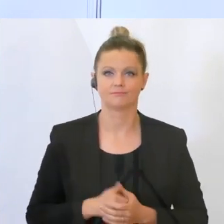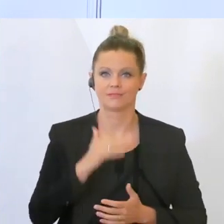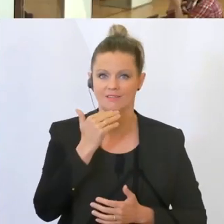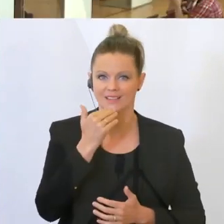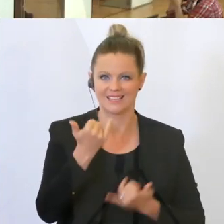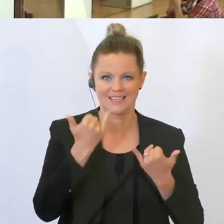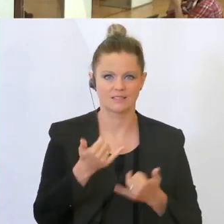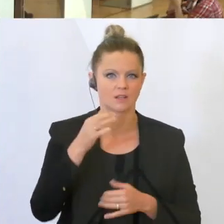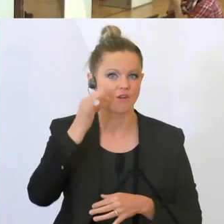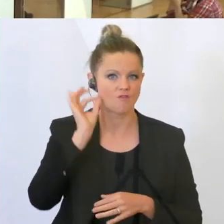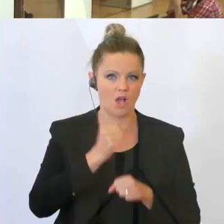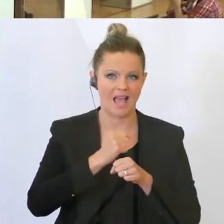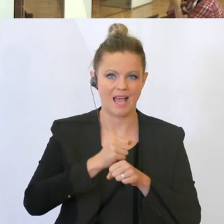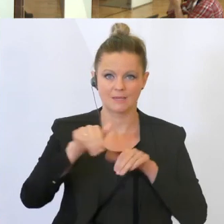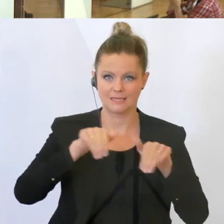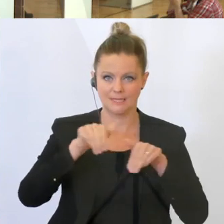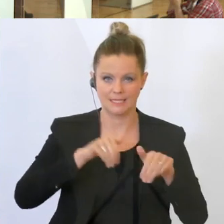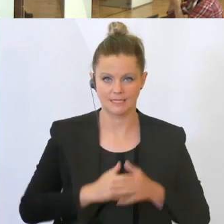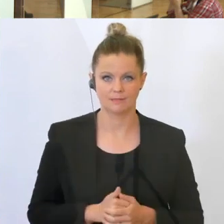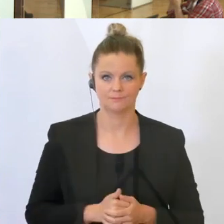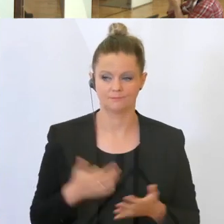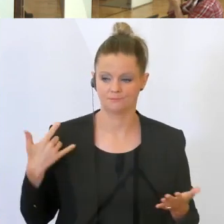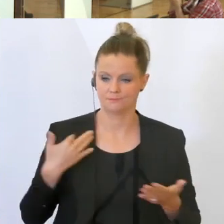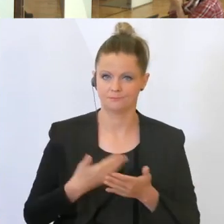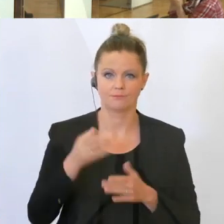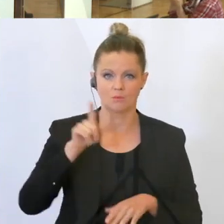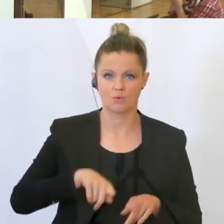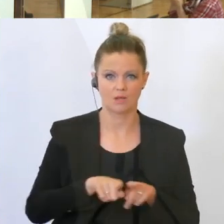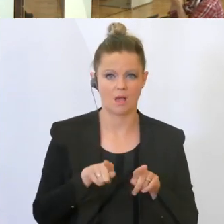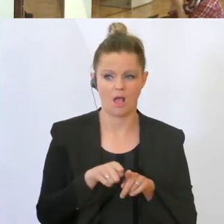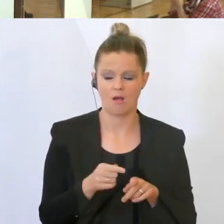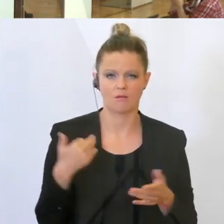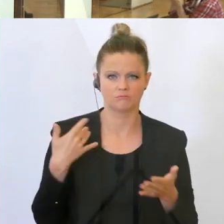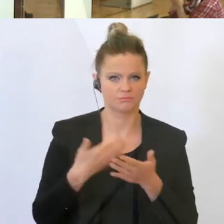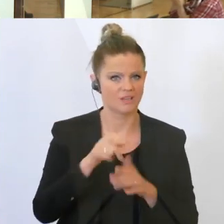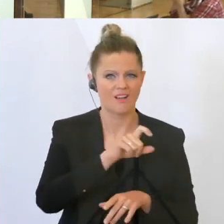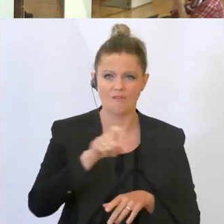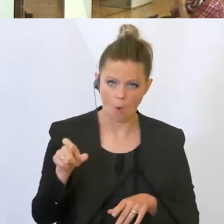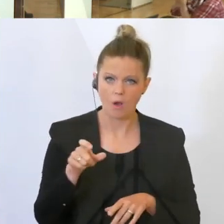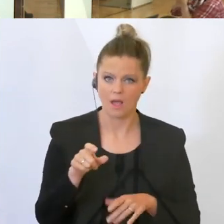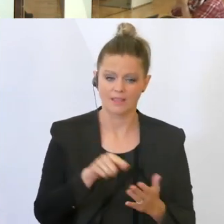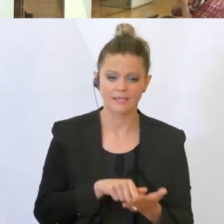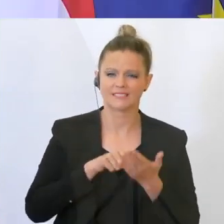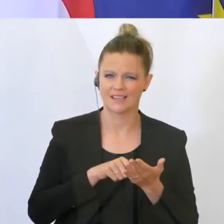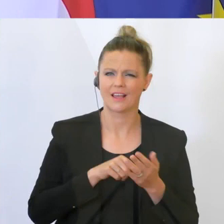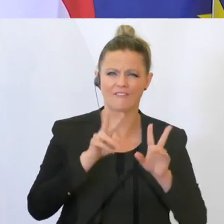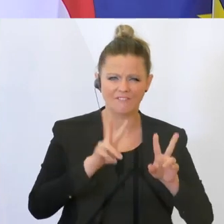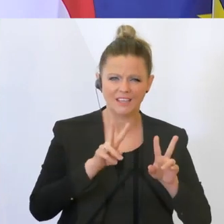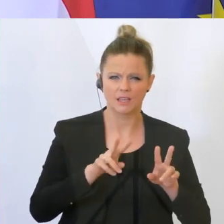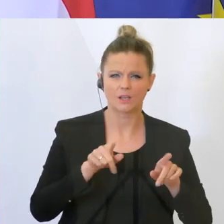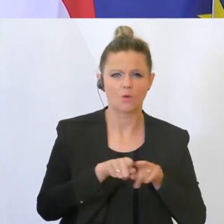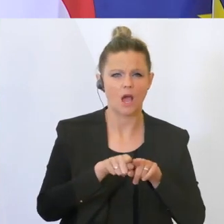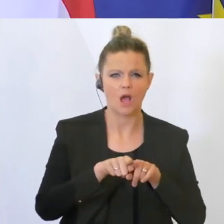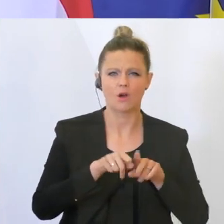Frau Arbeitsministerin, bitte. Ja, die letzten Monate, aber auch die letzten Wochen haben gezeigt, wie wichtig und richtig es war,